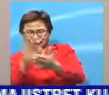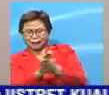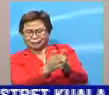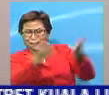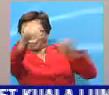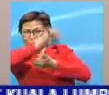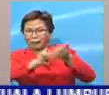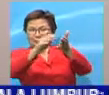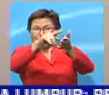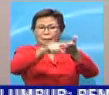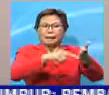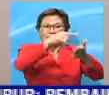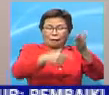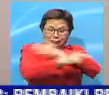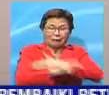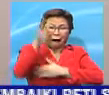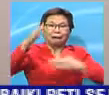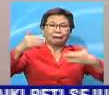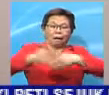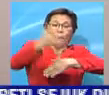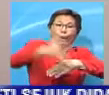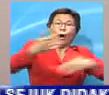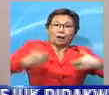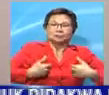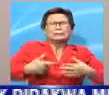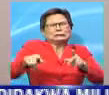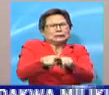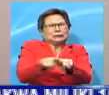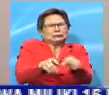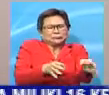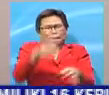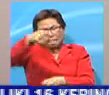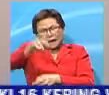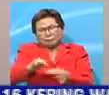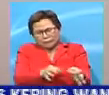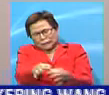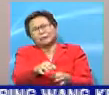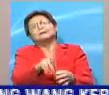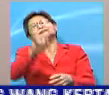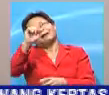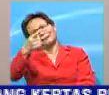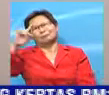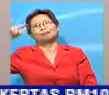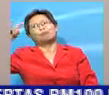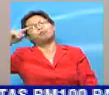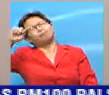mengatakan pilihan raya negeri akan diadakan lebih awal. Seperti yang dijelaskan Perdana Menteri, ia hanya spekulasi.